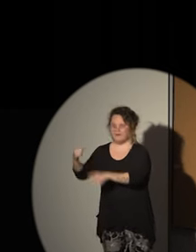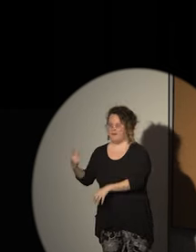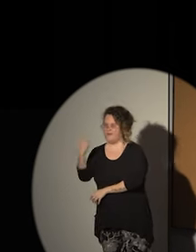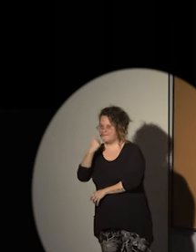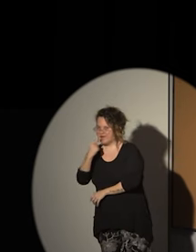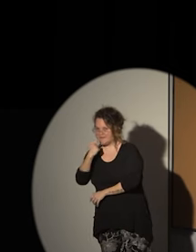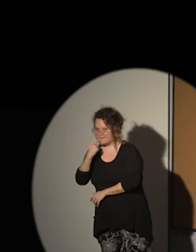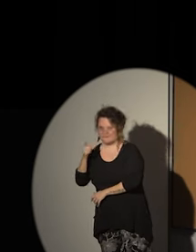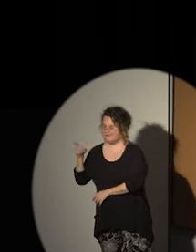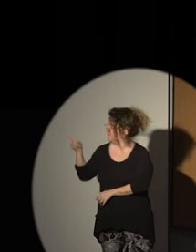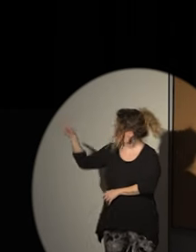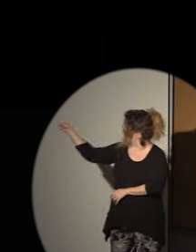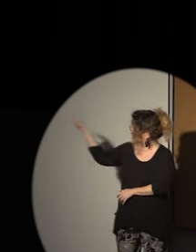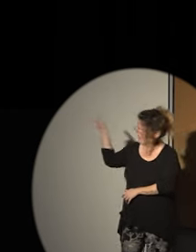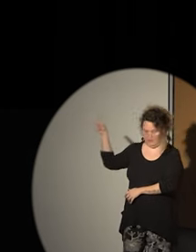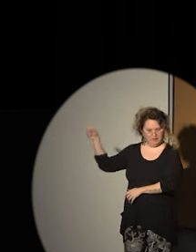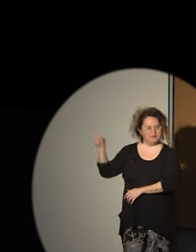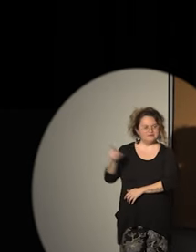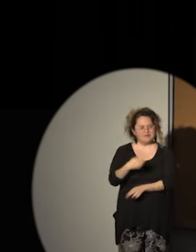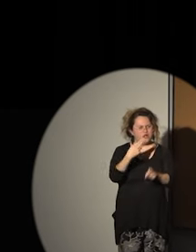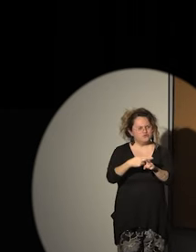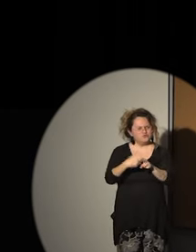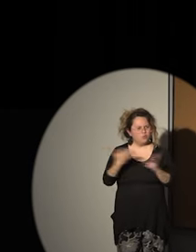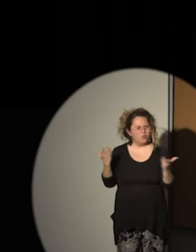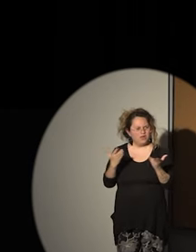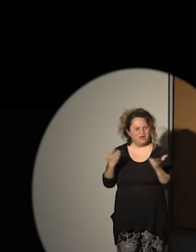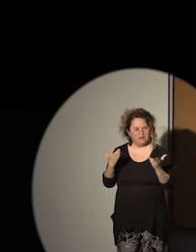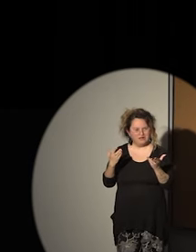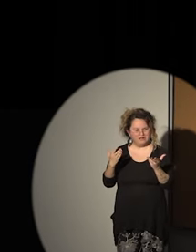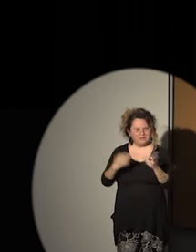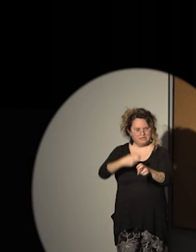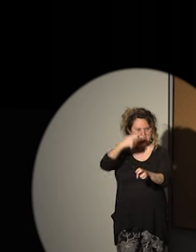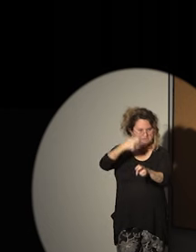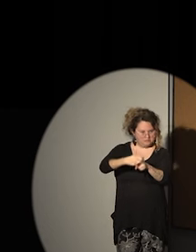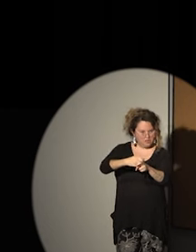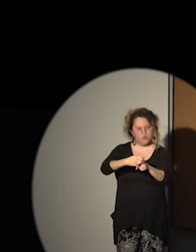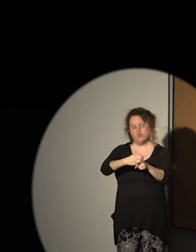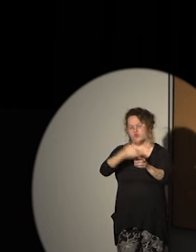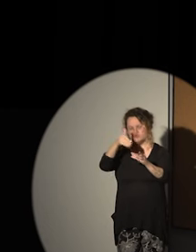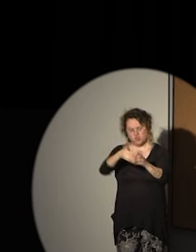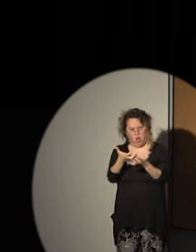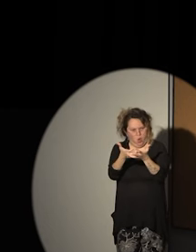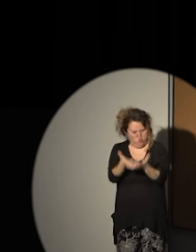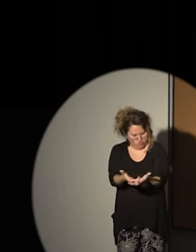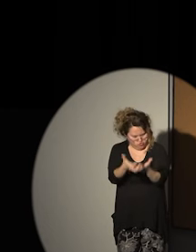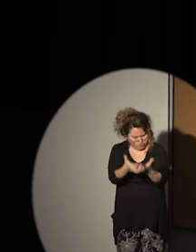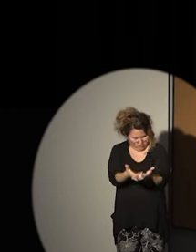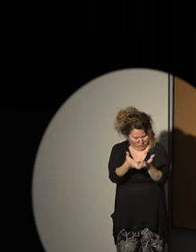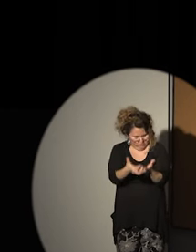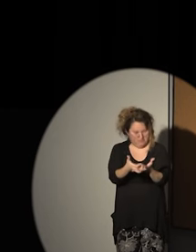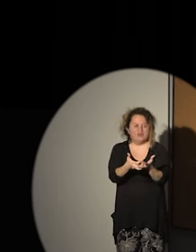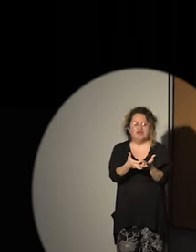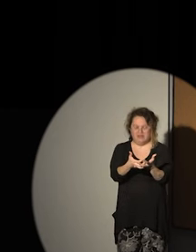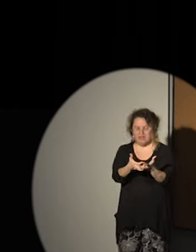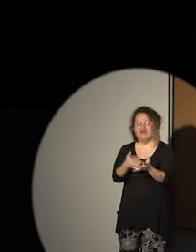les planètes de type terrestre, c'est-à-dire qui sont essentiellement composées d'éléments lourds, des planètes gazeuses qui